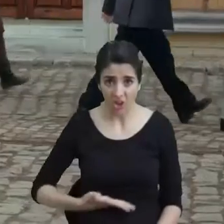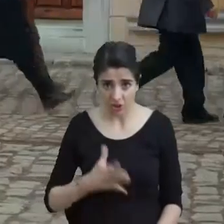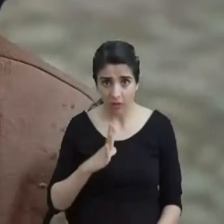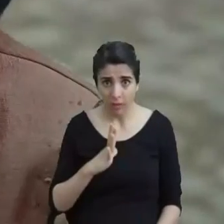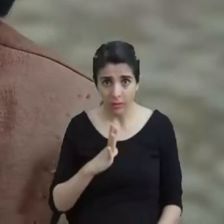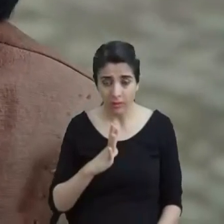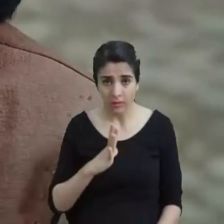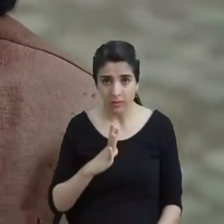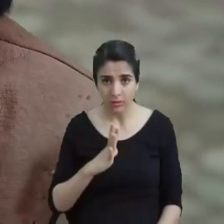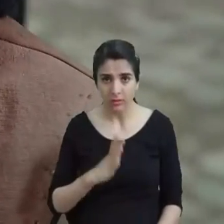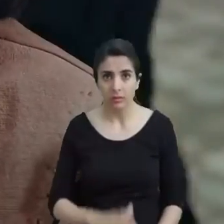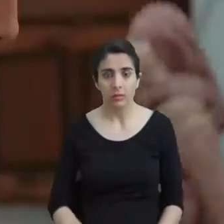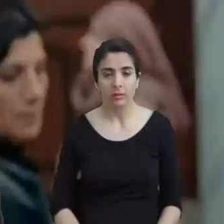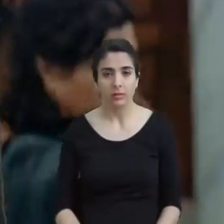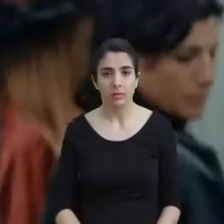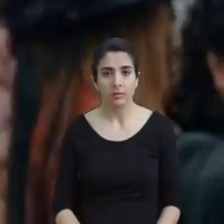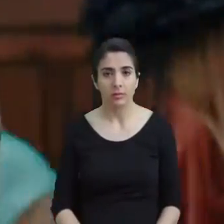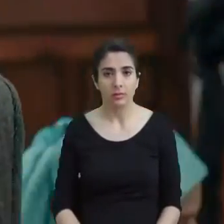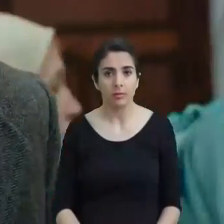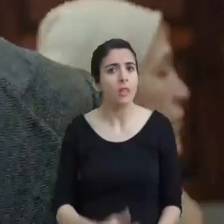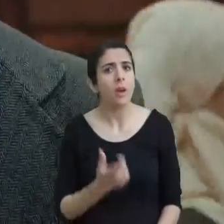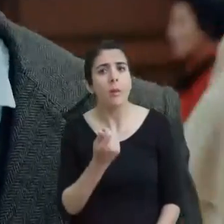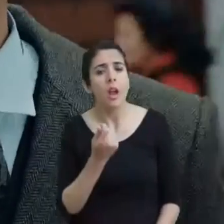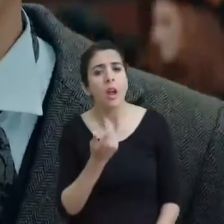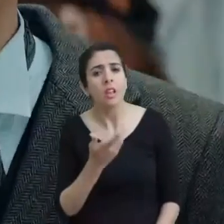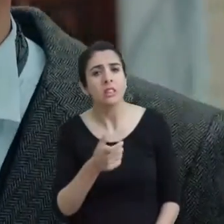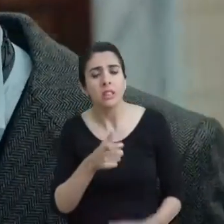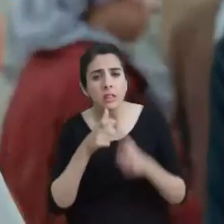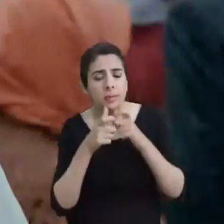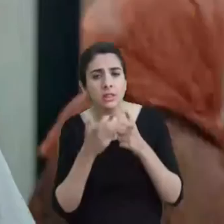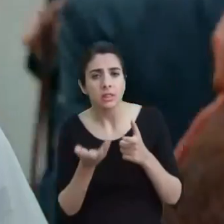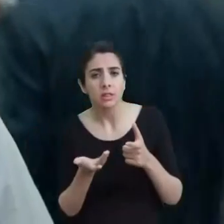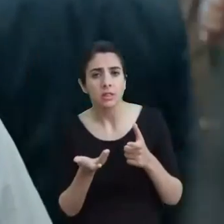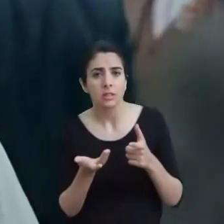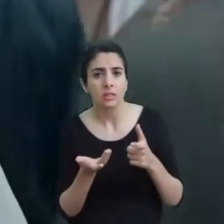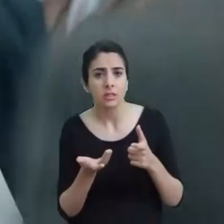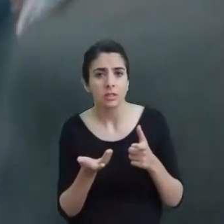Aç mısın? Evet diye kafa salladı. Ne kadar tabladık simitler?